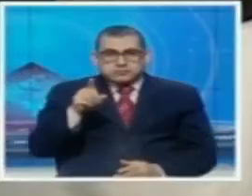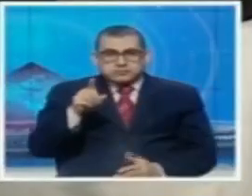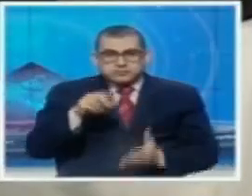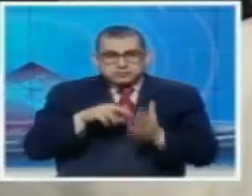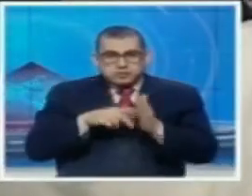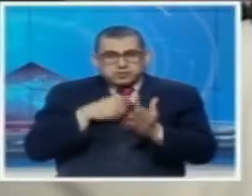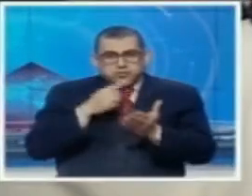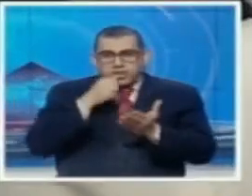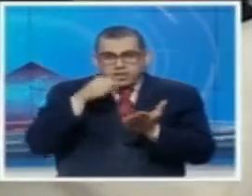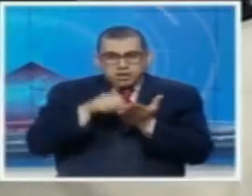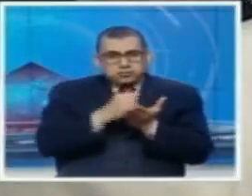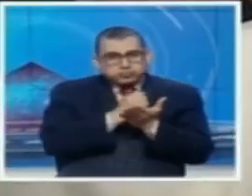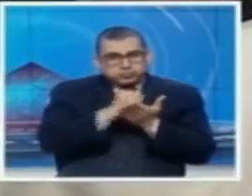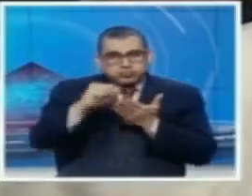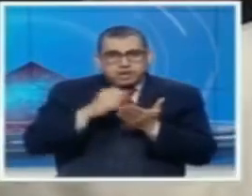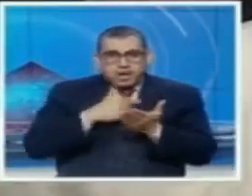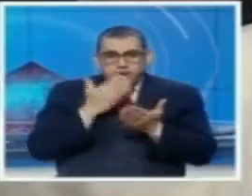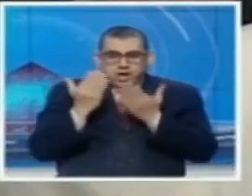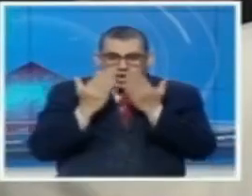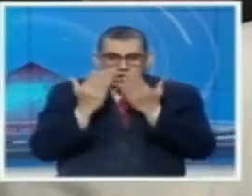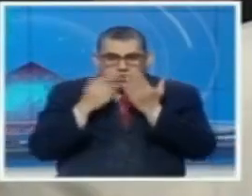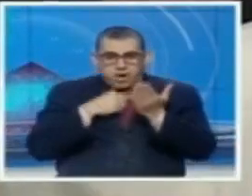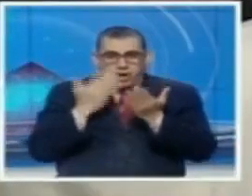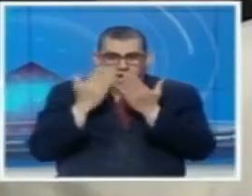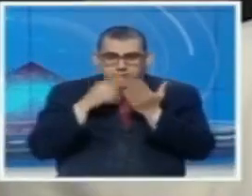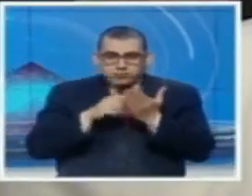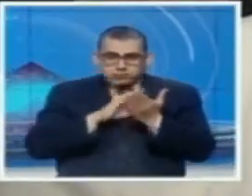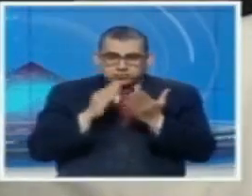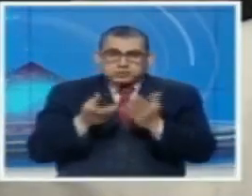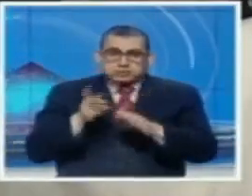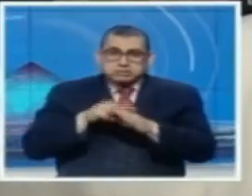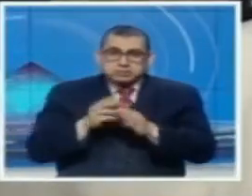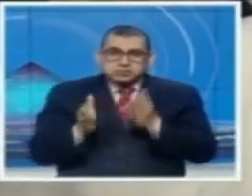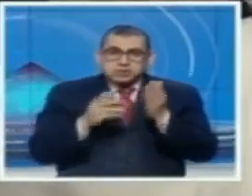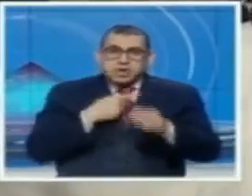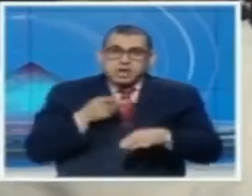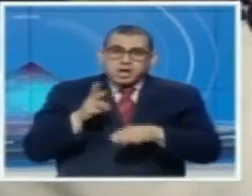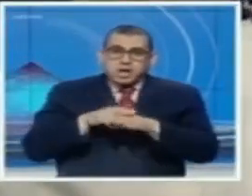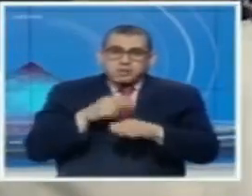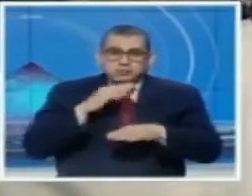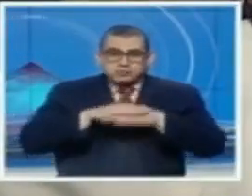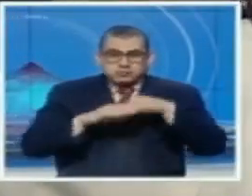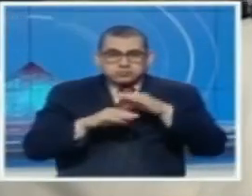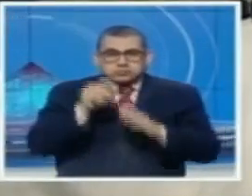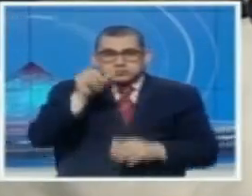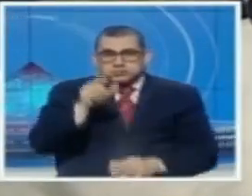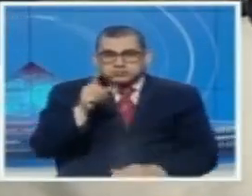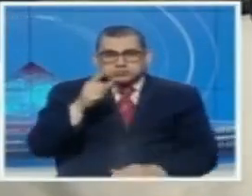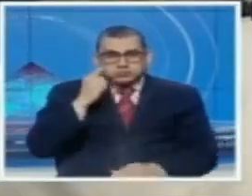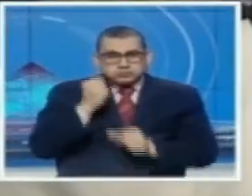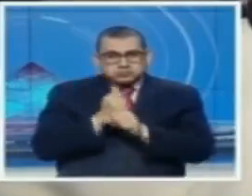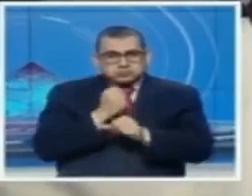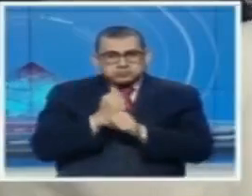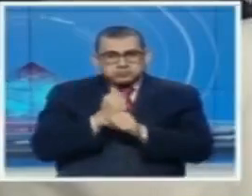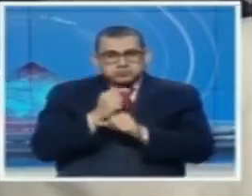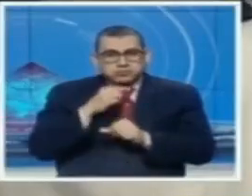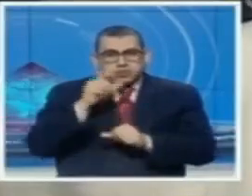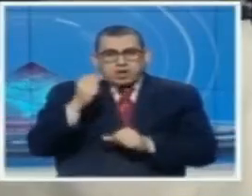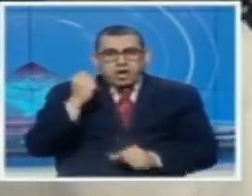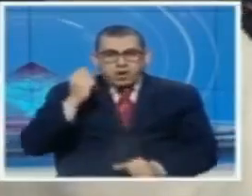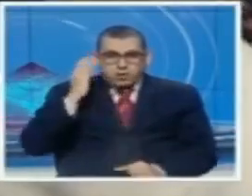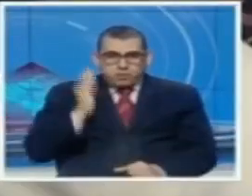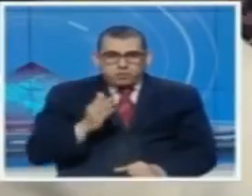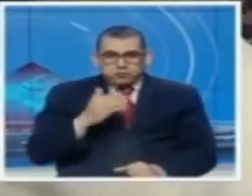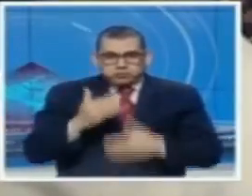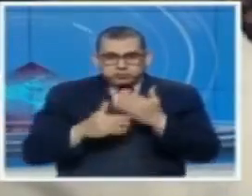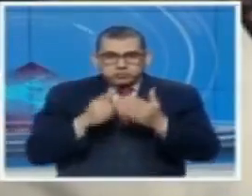نمحو اميته يتعلم القراءة والكتابة والحساب، لاننا نبني شخصية وكيان عنده قدرة على